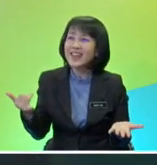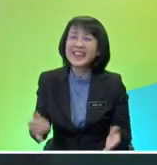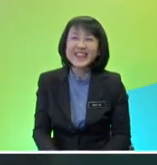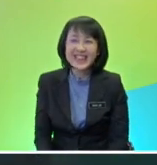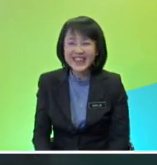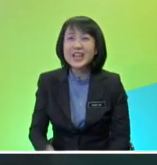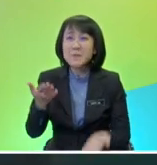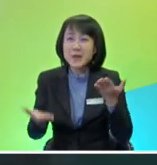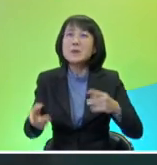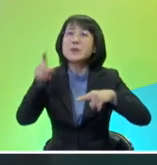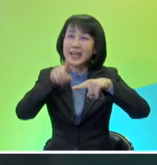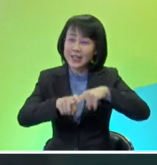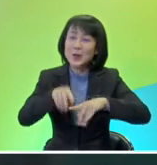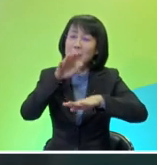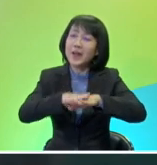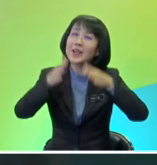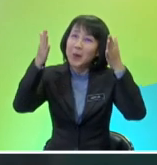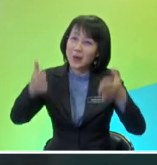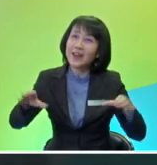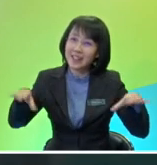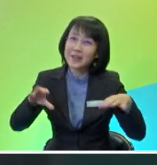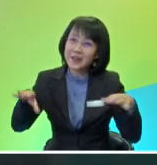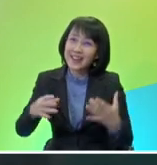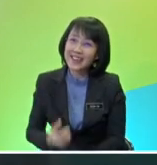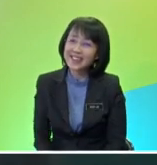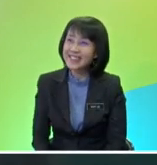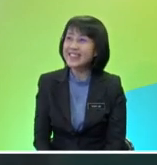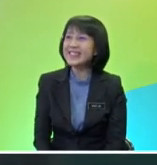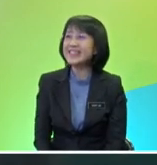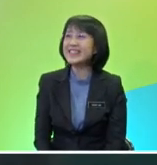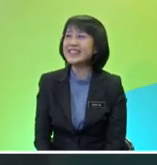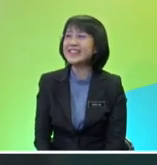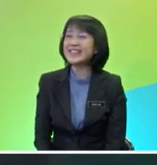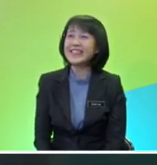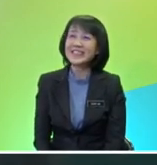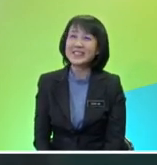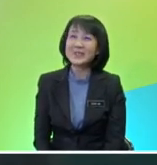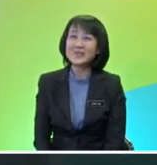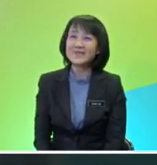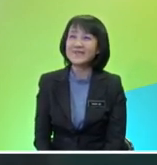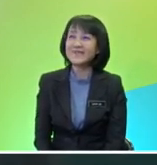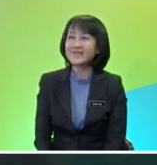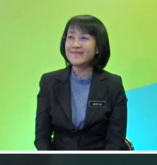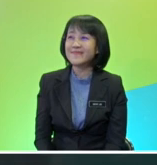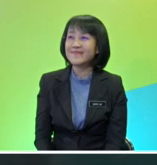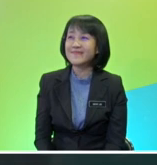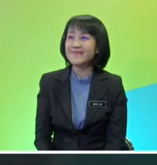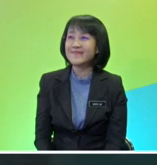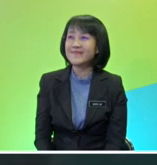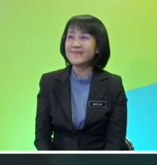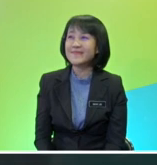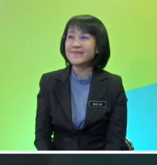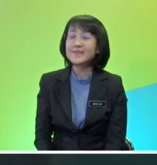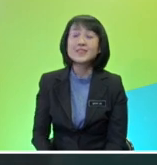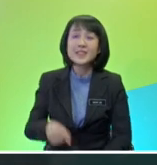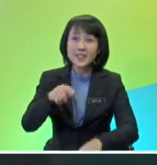juga. Okey. Okey. Mungkin ada berlaku kecuaian di situ. Mungkin kalau kita ulang, kalau di